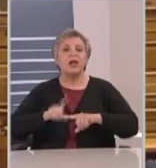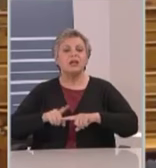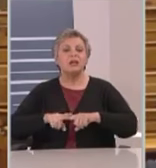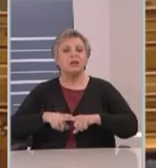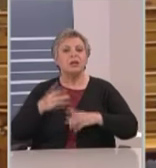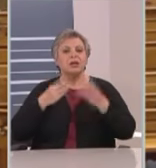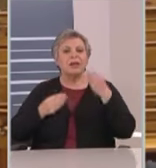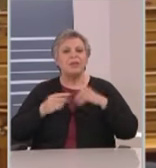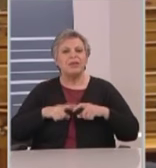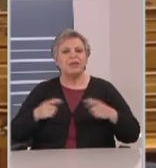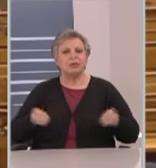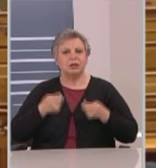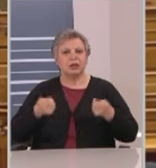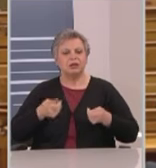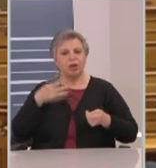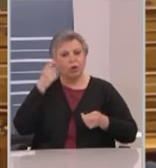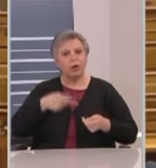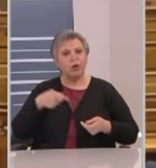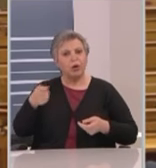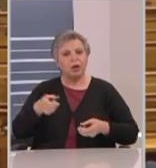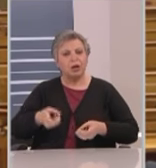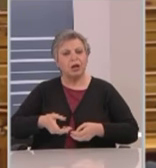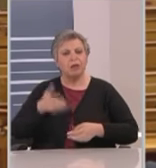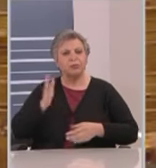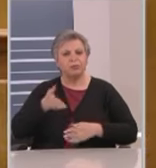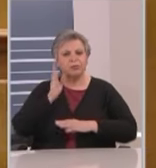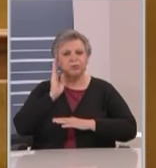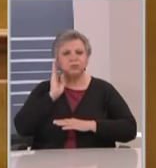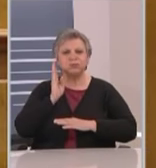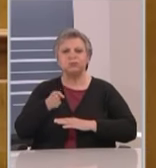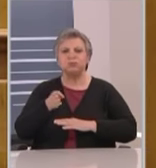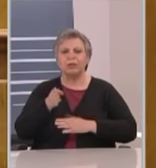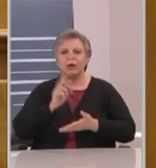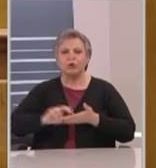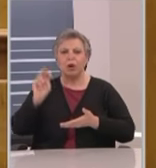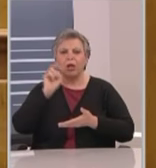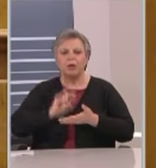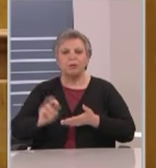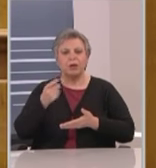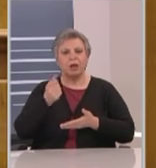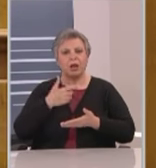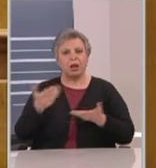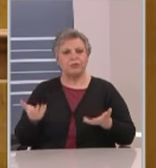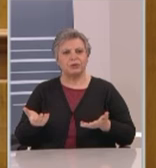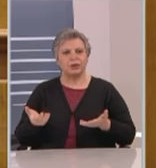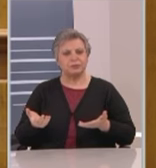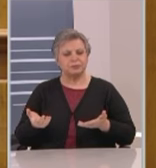ακριβά το μάρμαρο, είναι, όπως είπα και κάποια στιγμή στην ομιλία μου, και ένα από τα βασικά